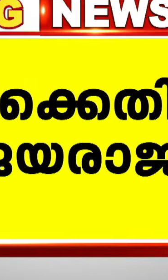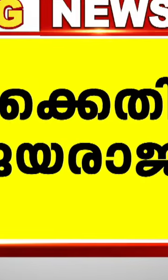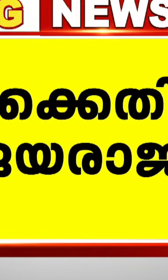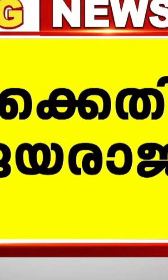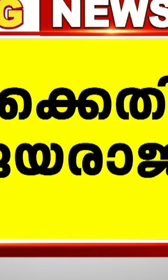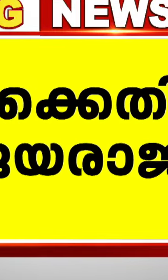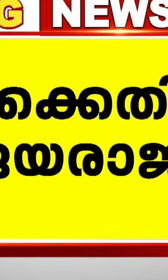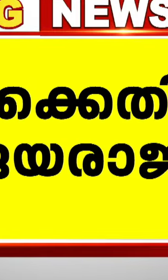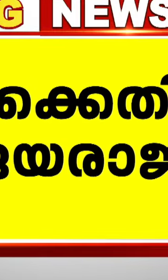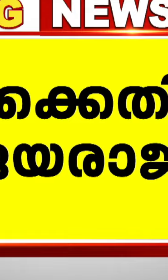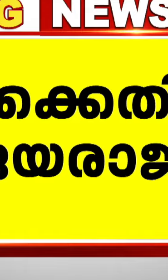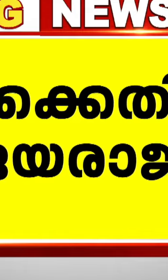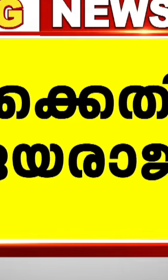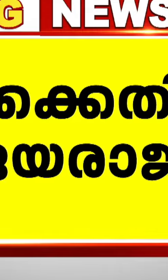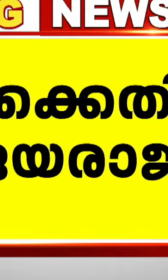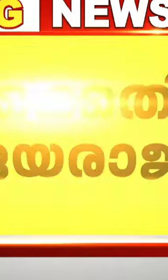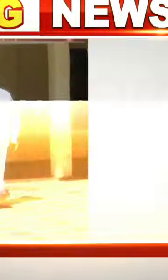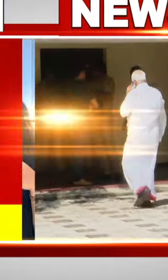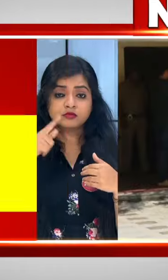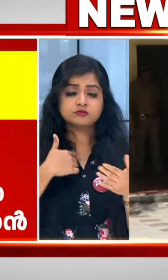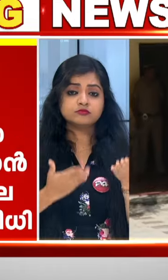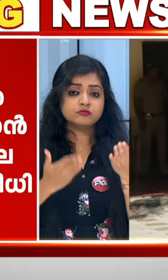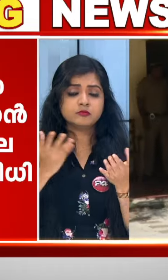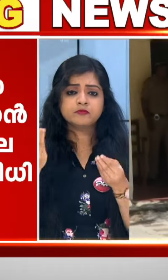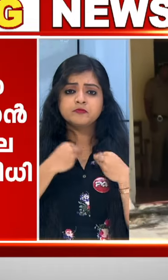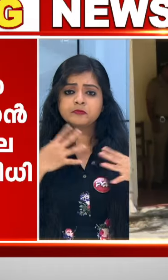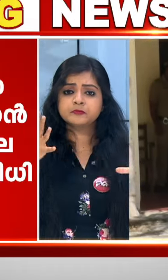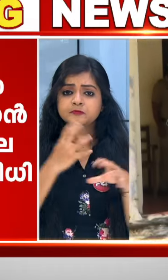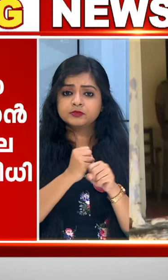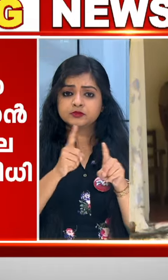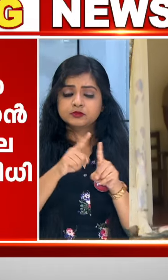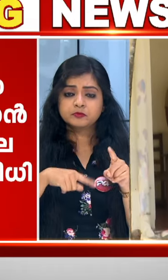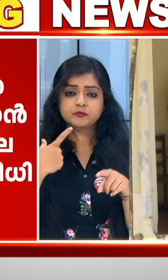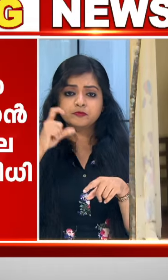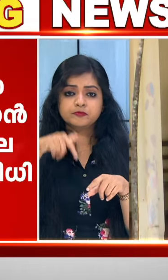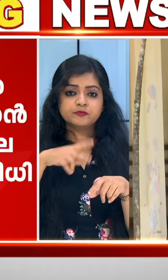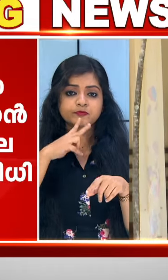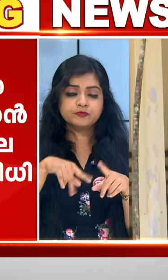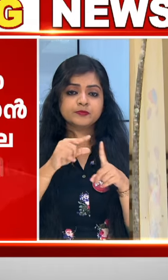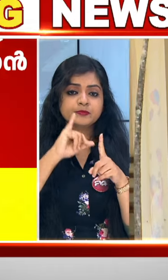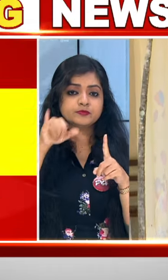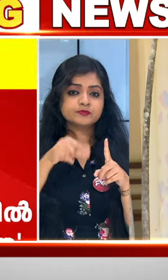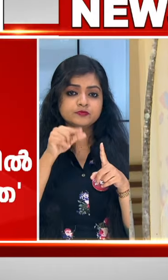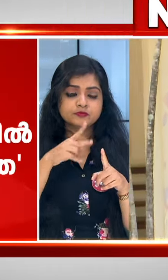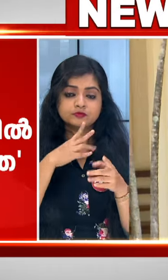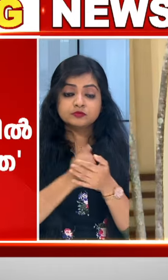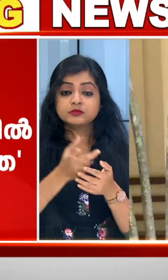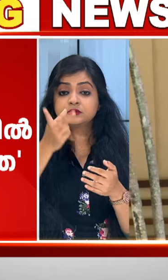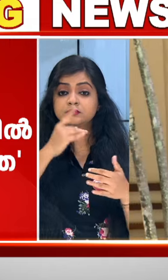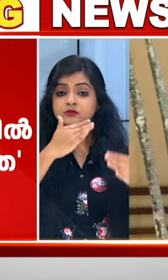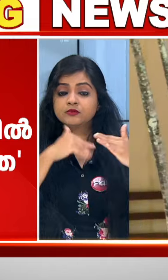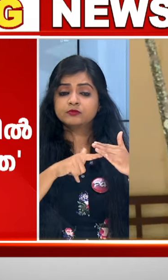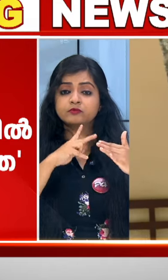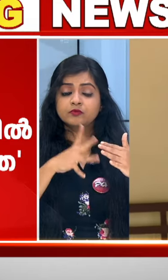കൂടി ആലോചിക്കുന്നു. കോടതിയിൽ നിന്ന് തനിക്ക് ഇക്കാര്യത്തിൽ നീതി ലഭ്യമായില്ല എന്നാണ് അദ്ദേഹം പറയുന്നത്, അദ്ദേഹത്തിൻ്റെ പ്രതികരണത്തിൻ്റെ ഒരു ഭാഗം. 2 ഭാഗം കുറേ